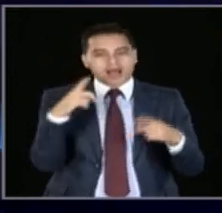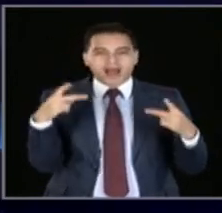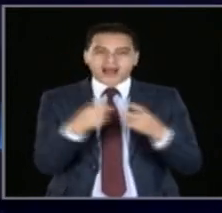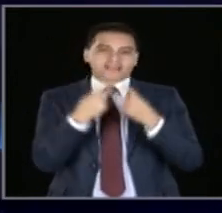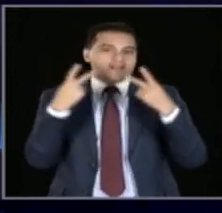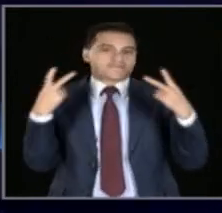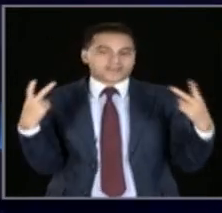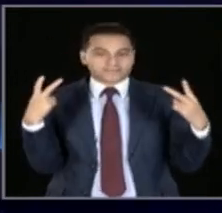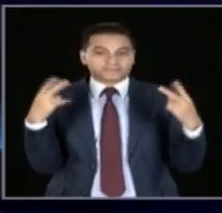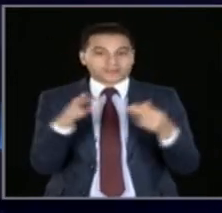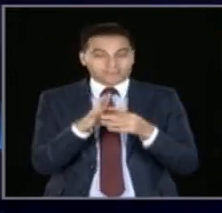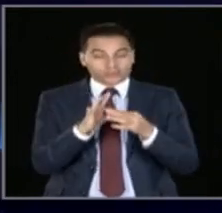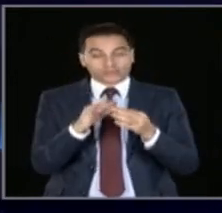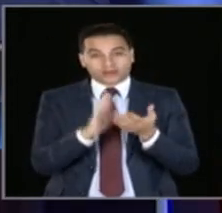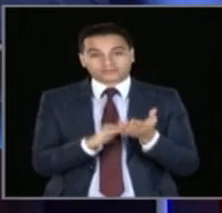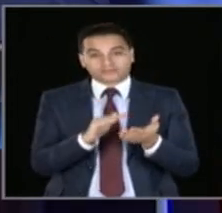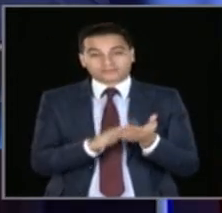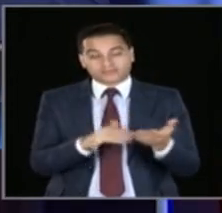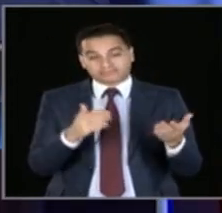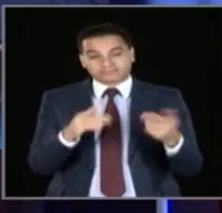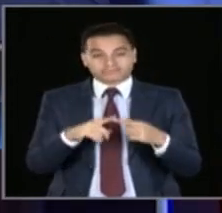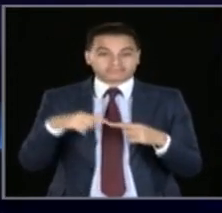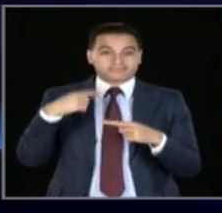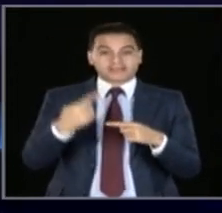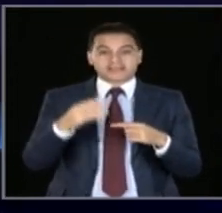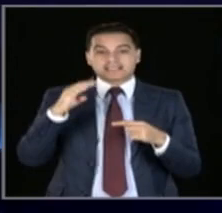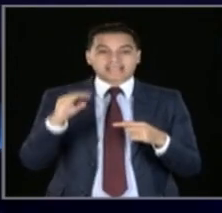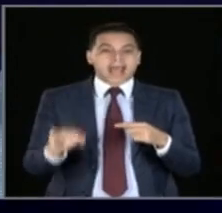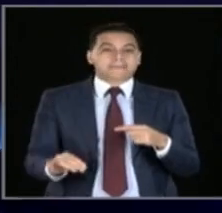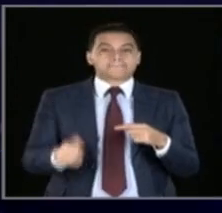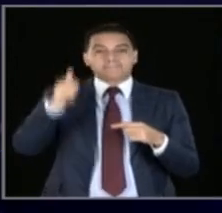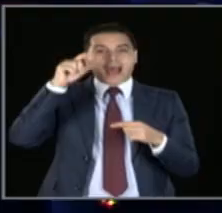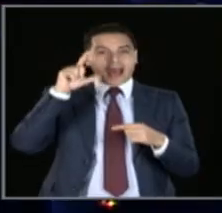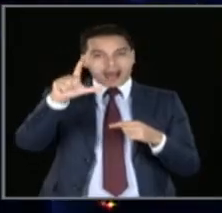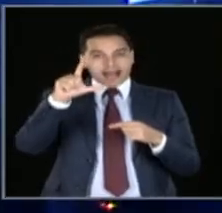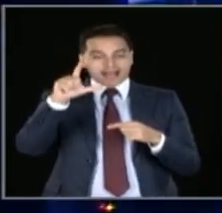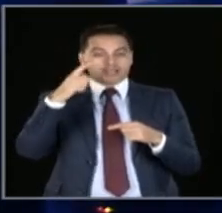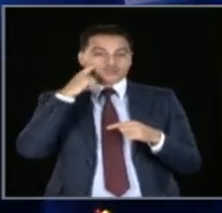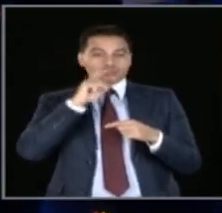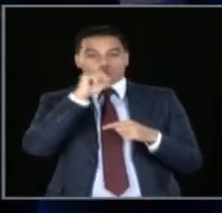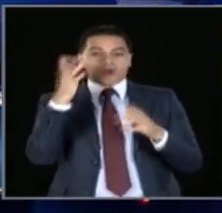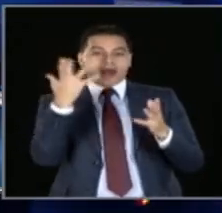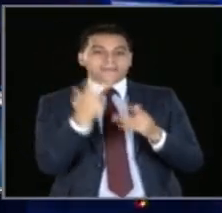موضوع اتاذن جمال محمود السؤال السابع